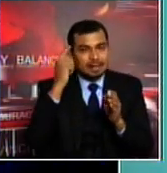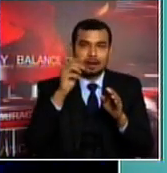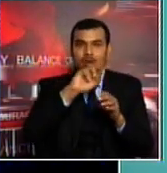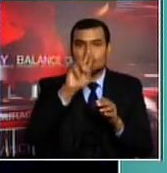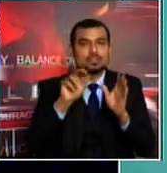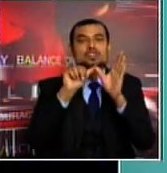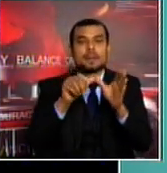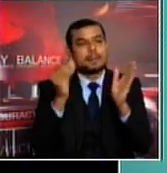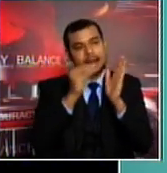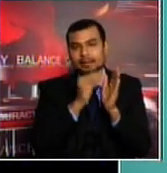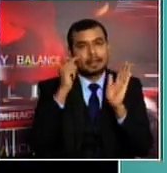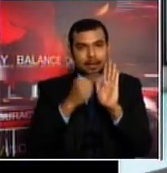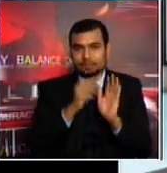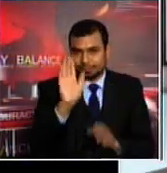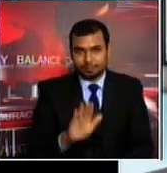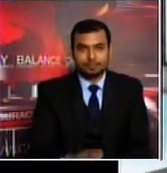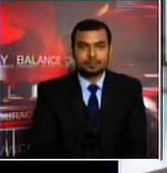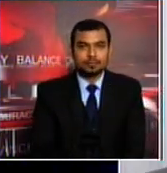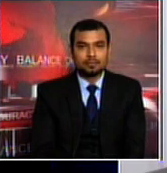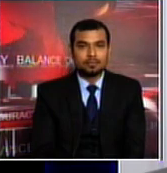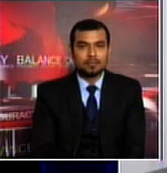र प्रतिक्रिया समेटिएका छन्।